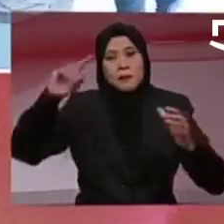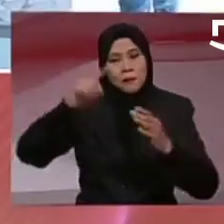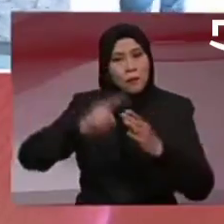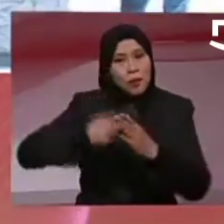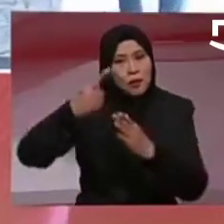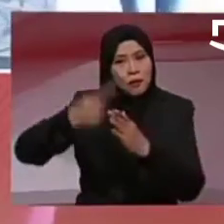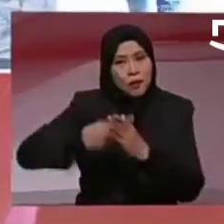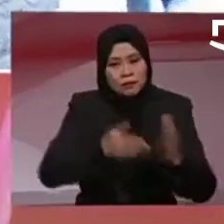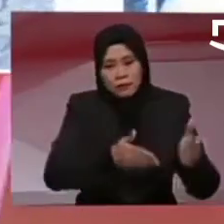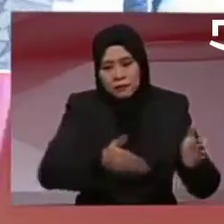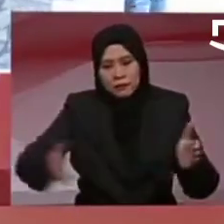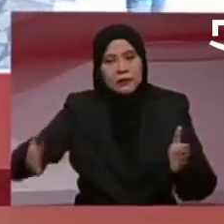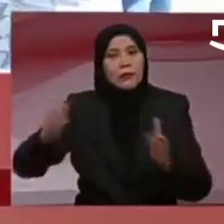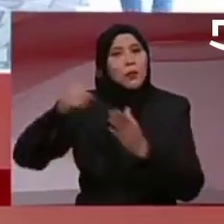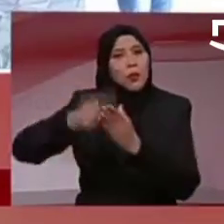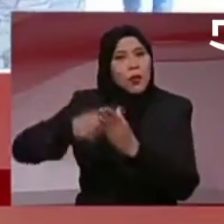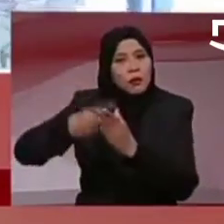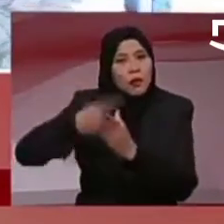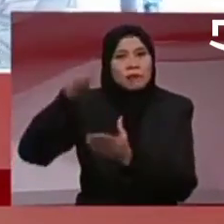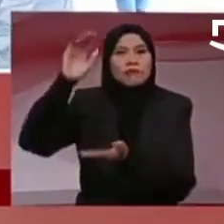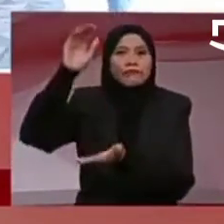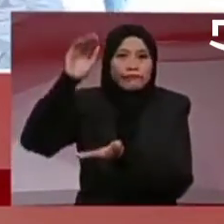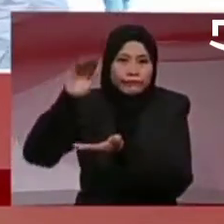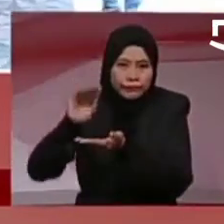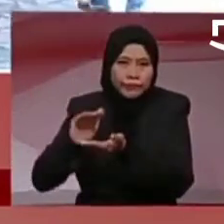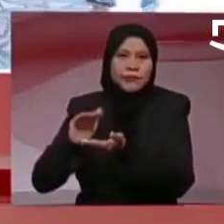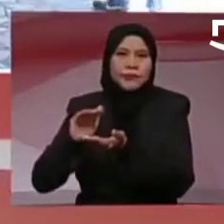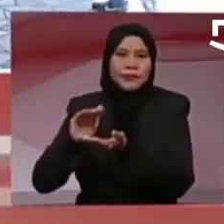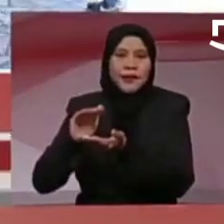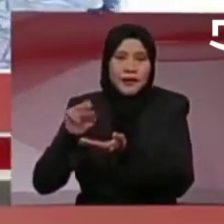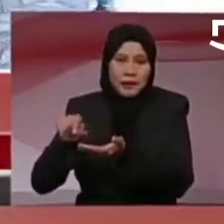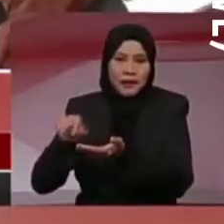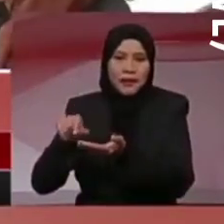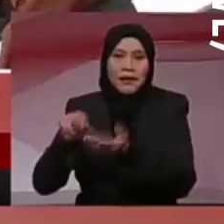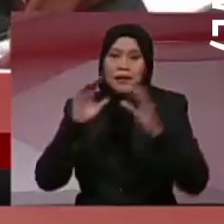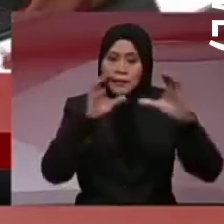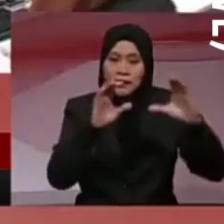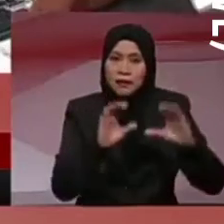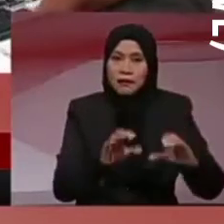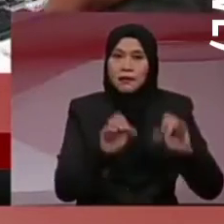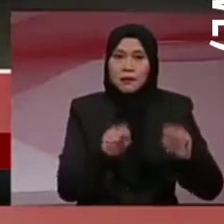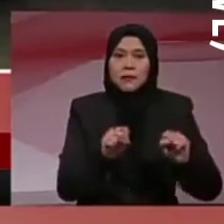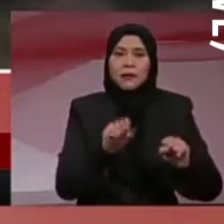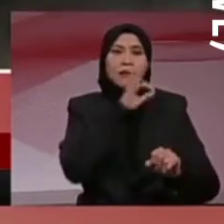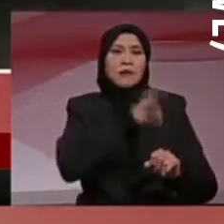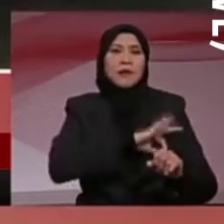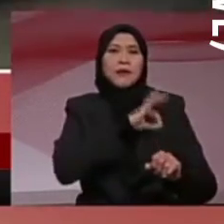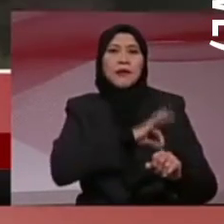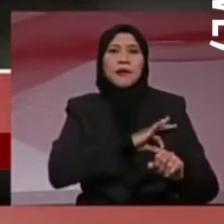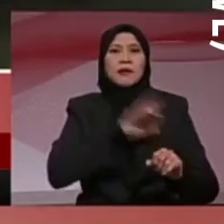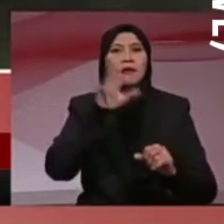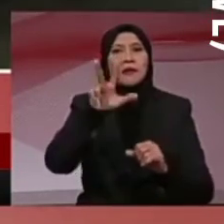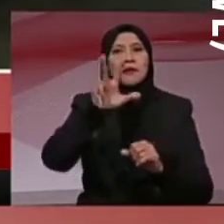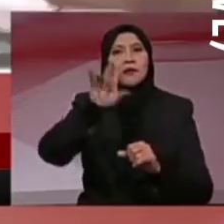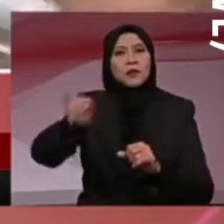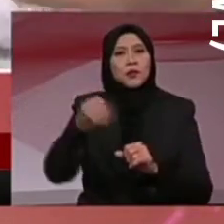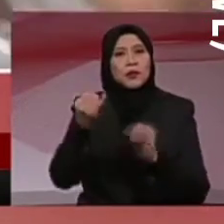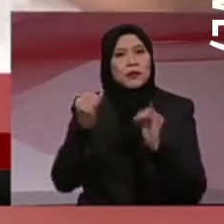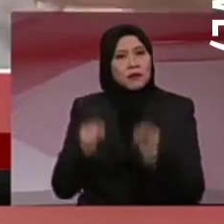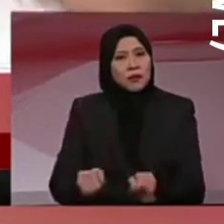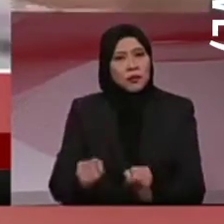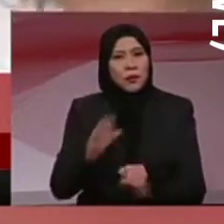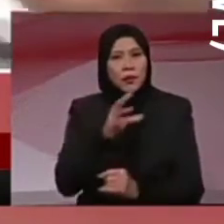bulanan yang lebih rendah Hai langkah-langkah ini dijangka akan memanfaatkan tiga juta individu